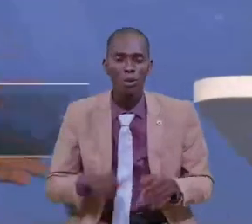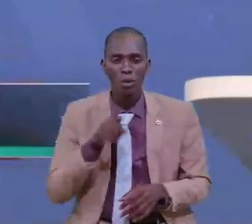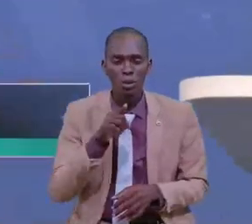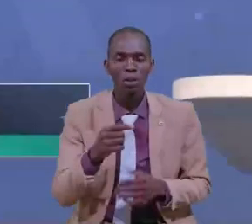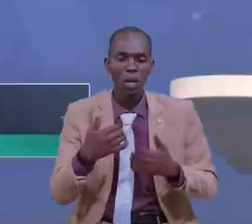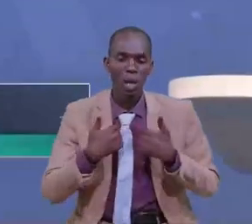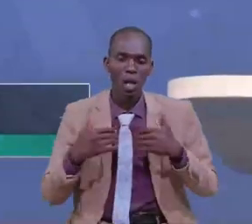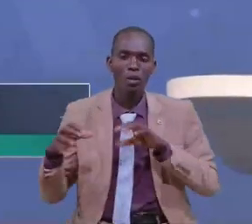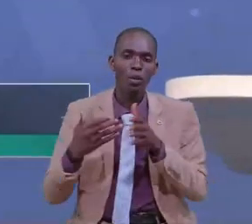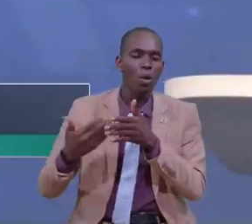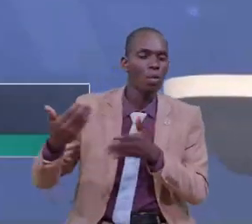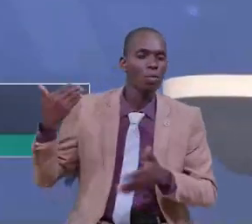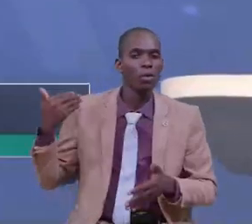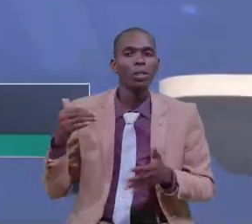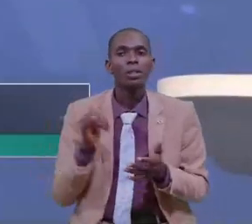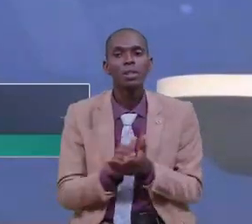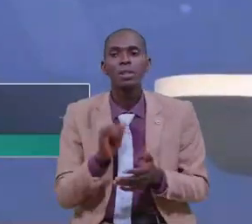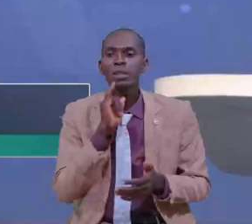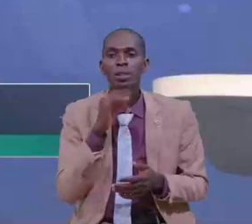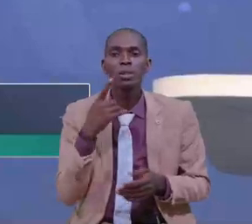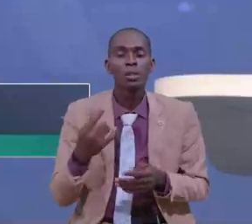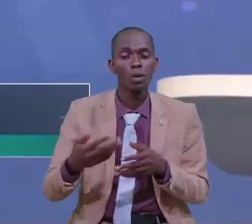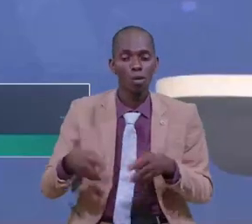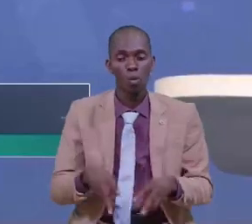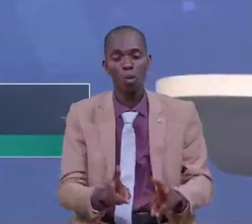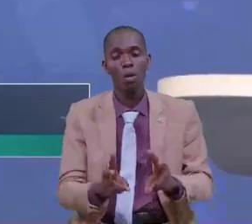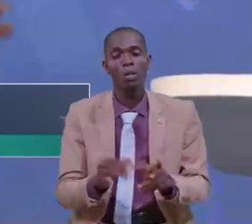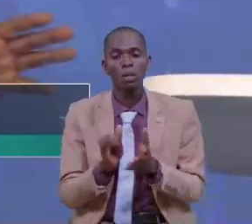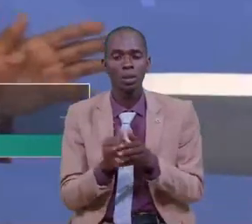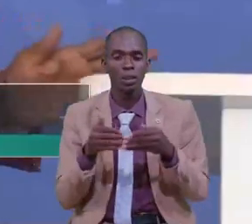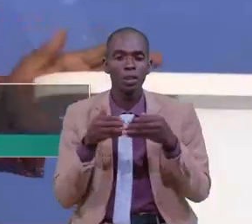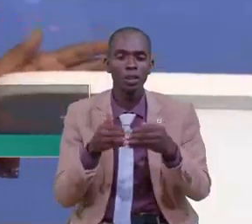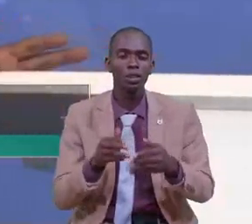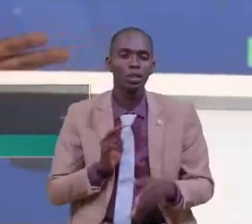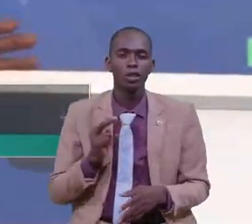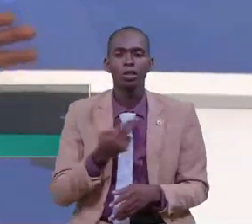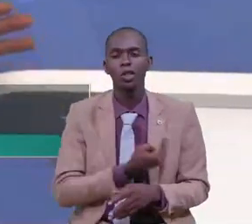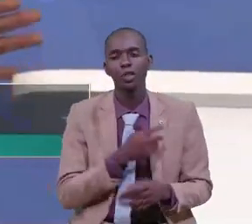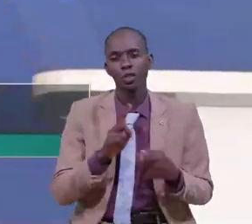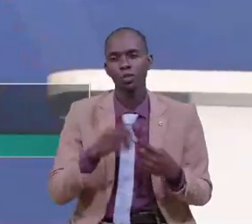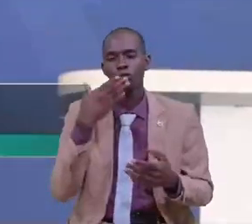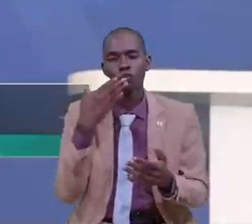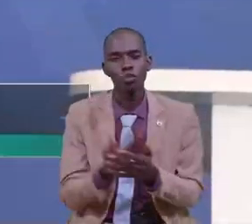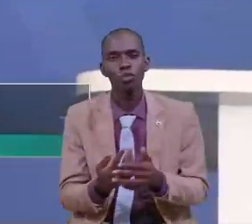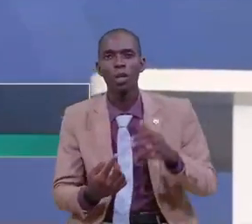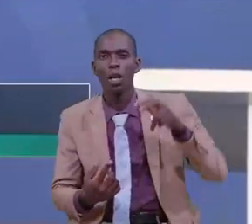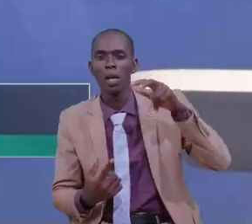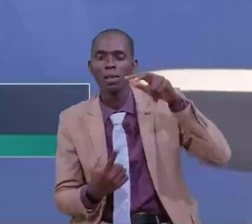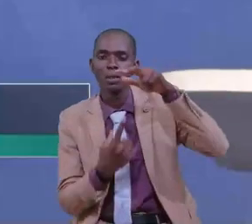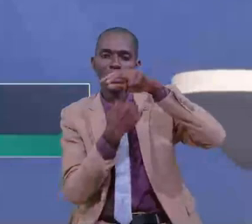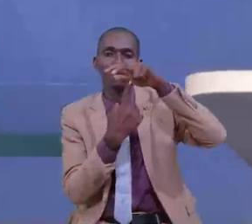ça qu'il... Voici ce qu'il avait fait. C'est le chemin qui nous conduit au